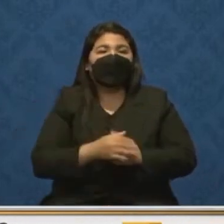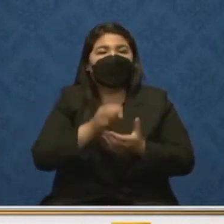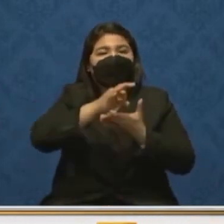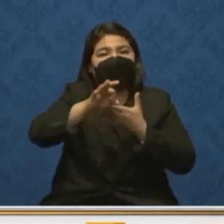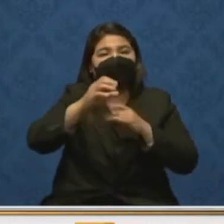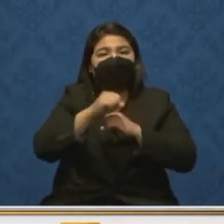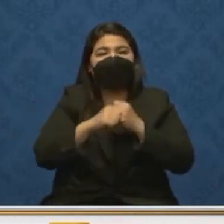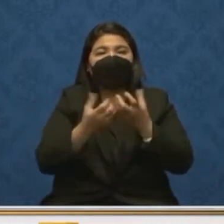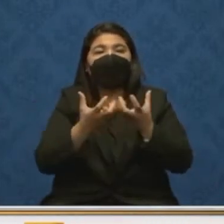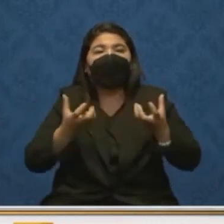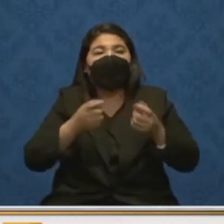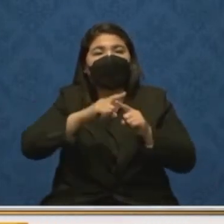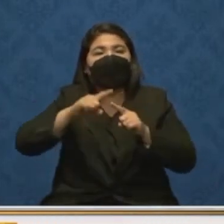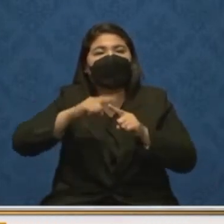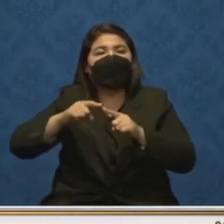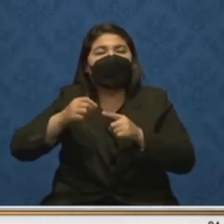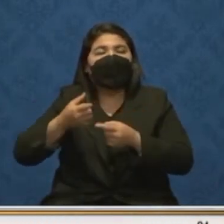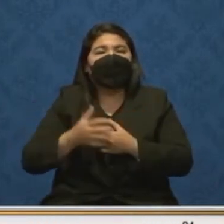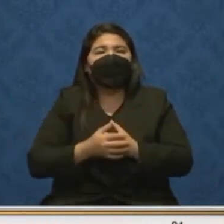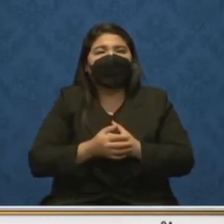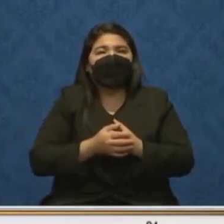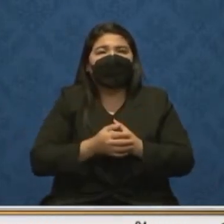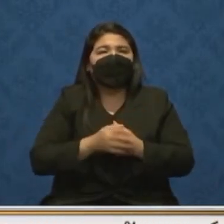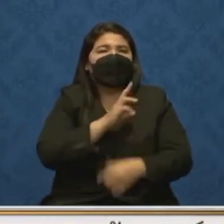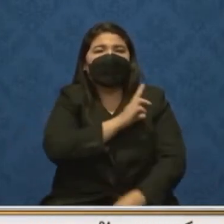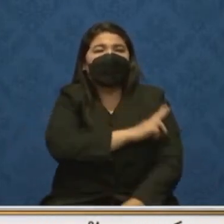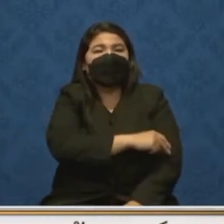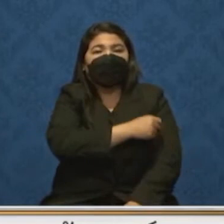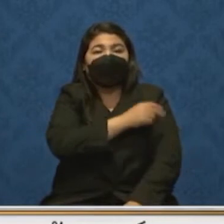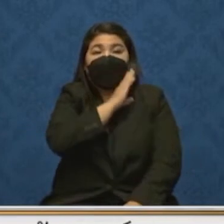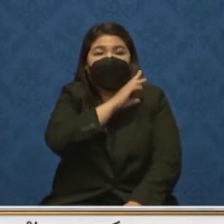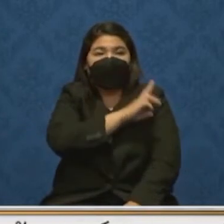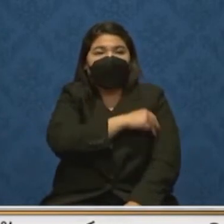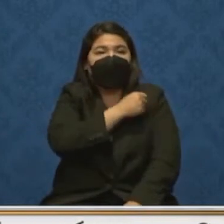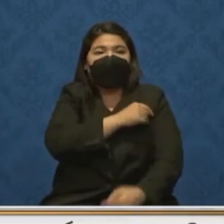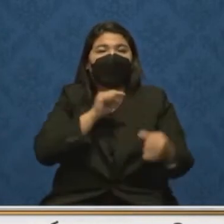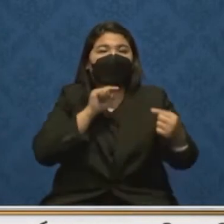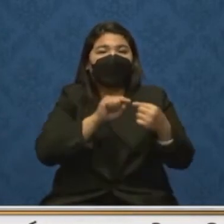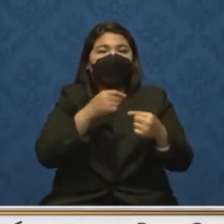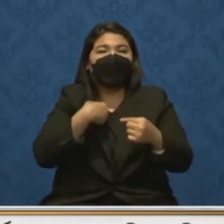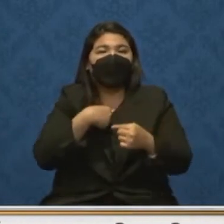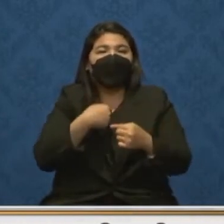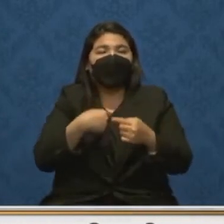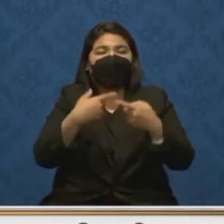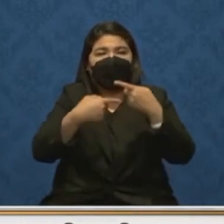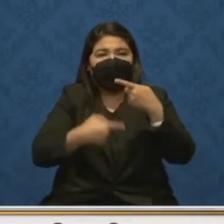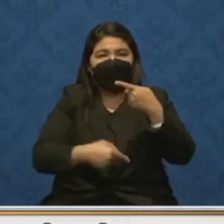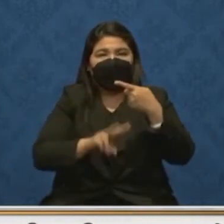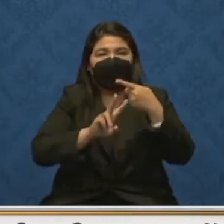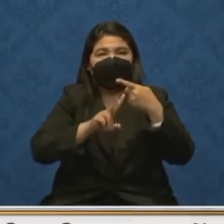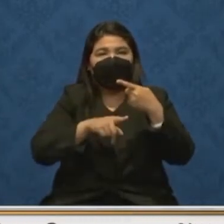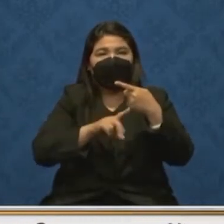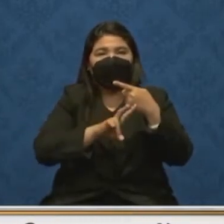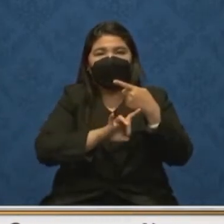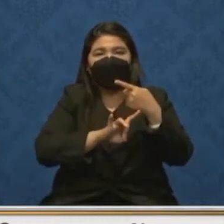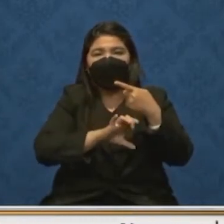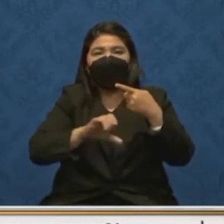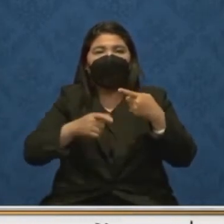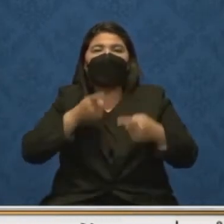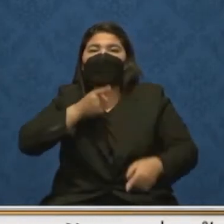เพื่อความเป็นธรรมอีกครับซื้อครุภัณฑ์ทางการแพทย์นี่ไม่ว่ากันนะ787รายการรวมแล้ว 2,800 ล้านบาทไม่ว่